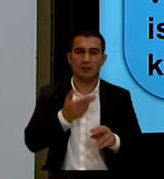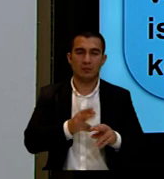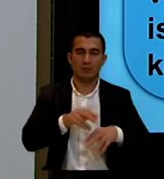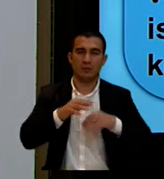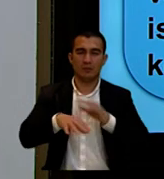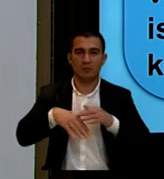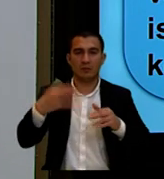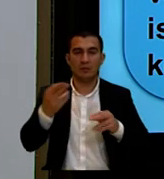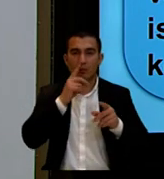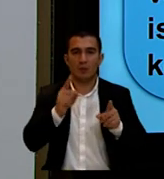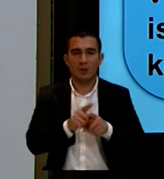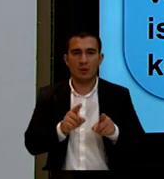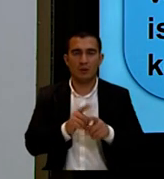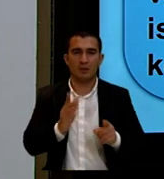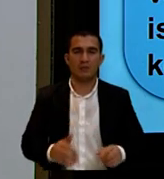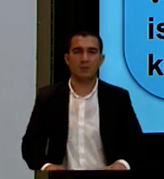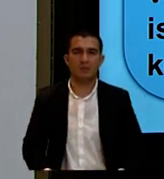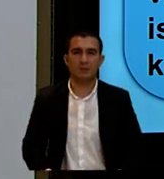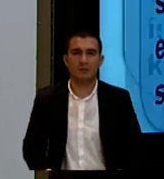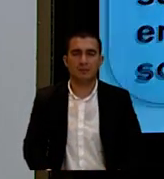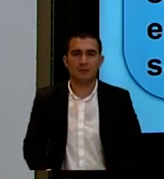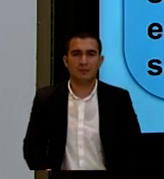bo'lmasiga kelib quyiladi.